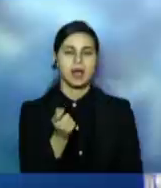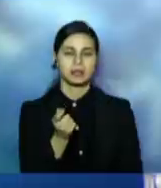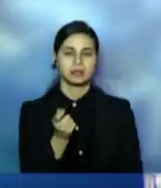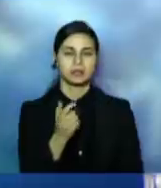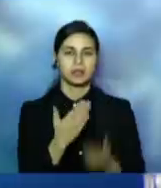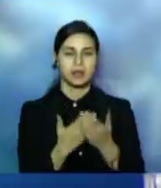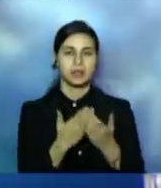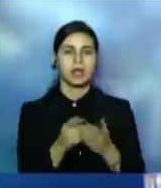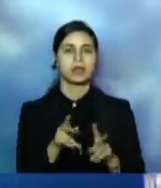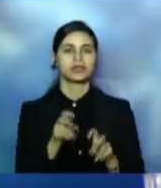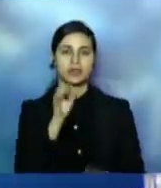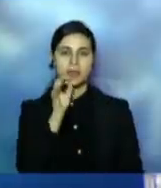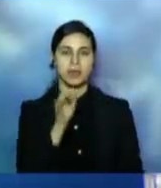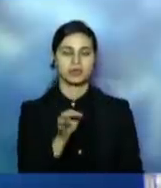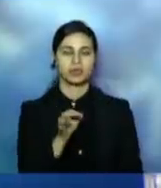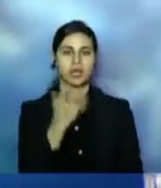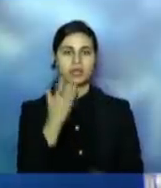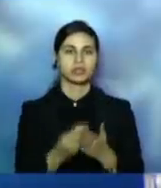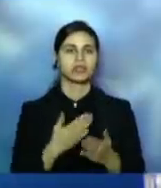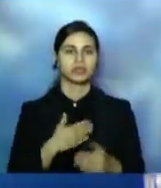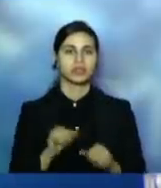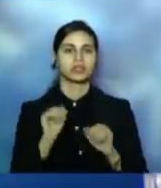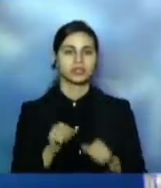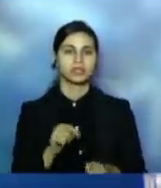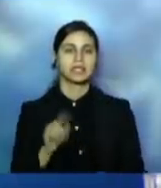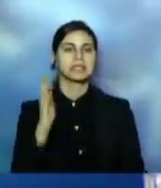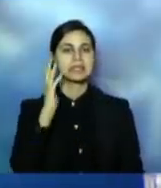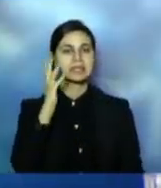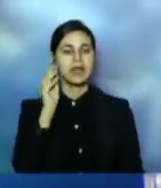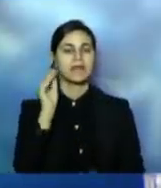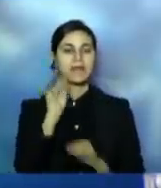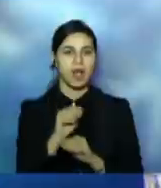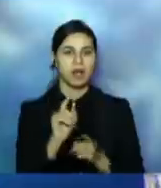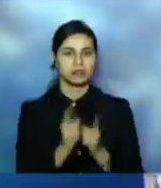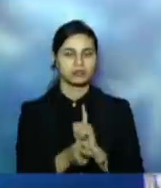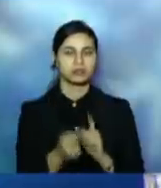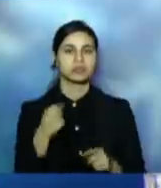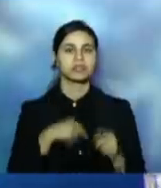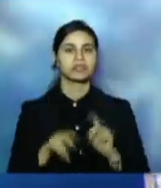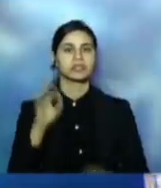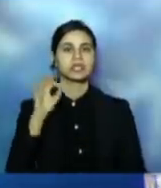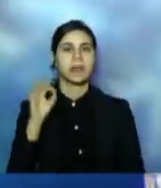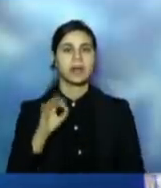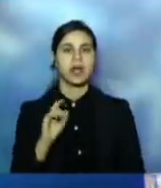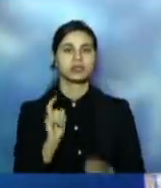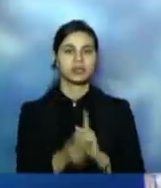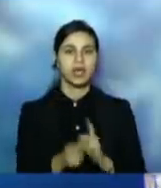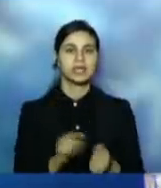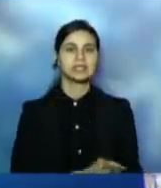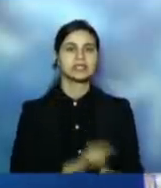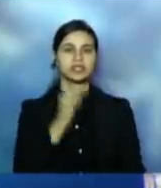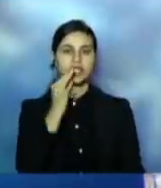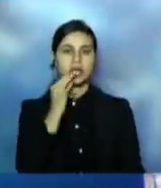პროცესი, რომლის პასუხადაც ჩვენ შეგვეძლება არტერიული წნევა, ჩვენ შეგვეძლება სხეულის ტემპერატურა, შეგვეძლება სისხლში